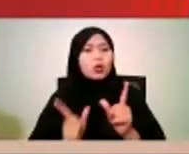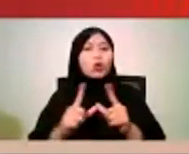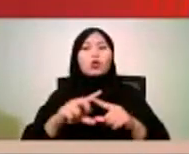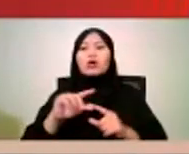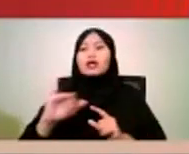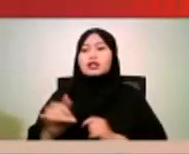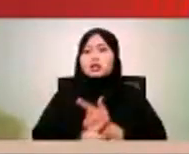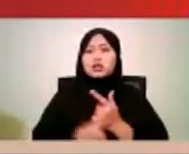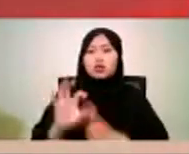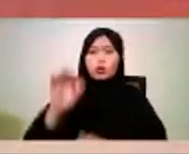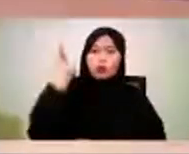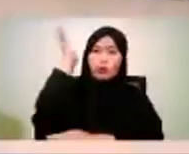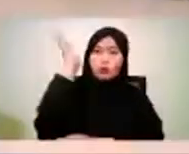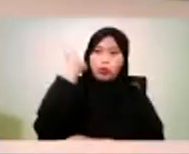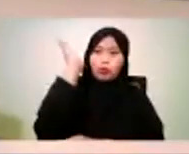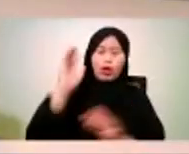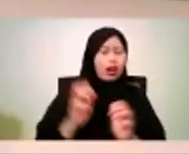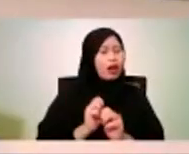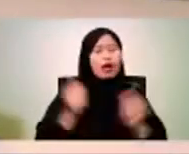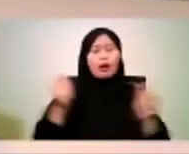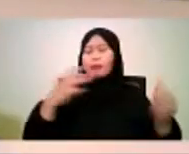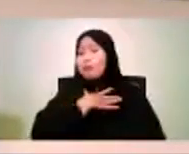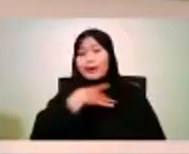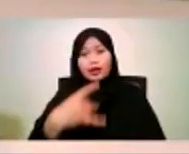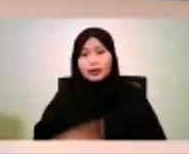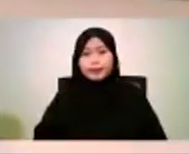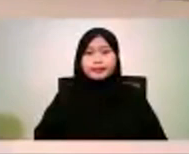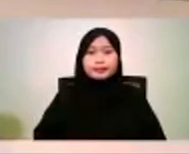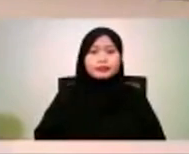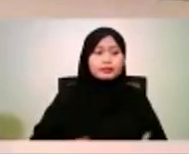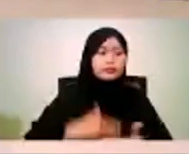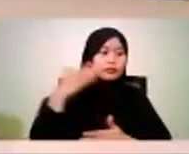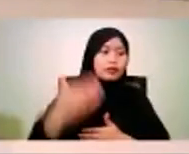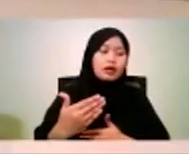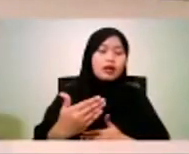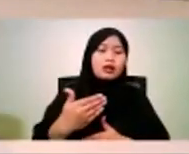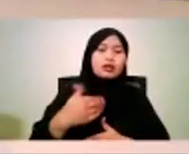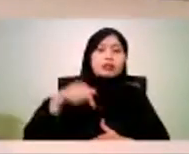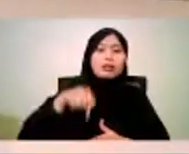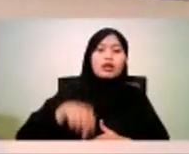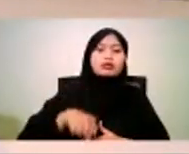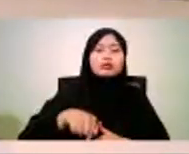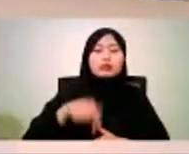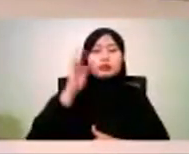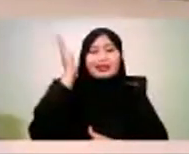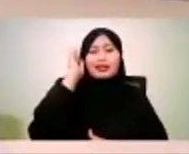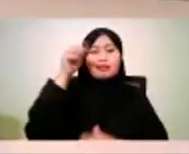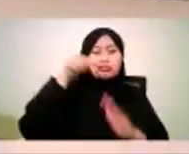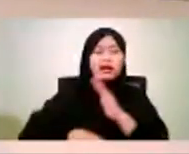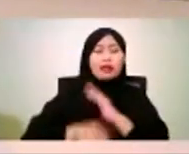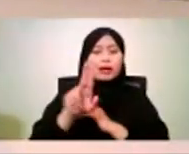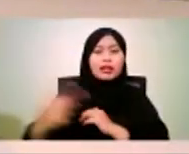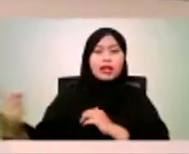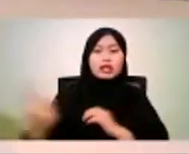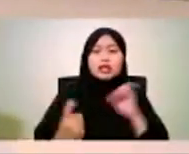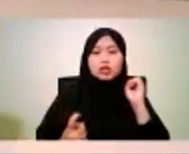menyampaikan materi yang sangat komprehensif dan menarik sekali selanjutnya kita akan memasuki sesi pendalaman materi melalui diskusi dan tanya-jawab